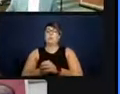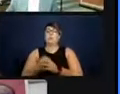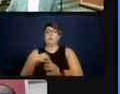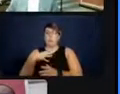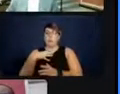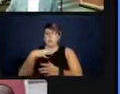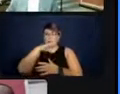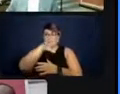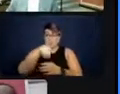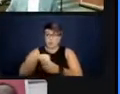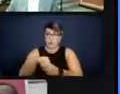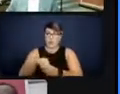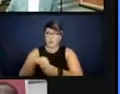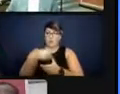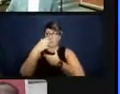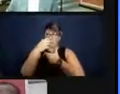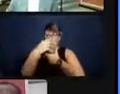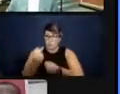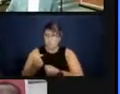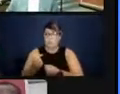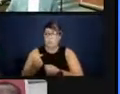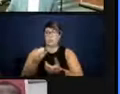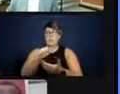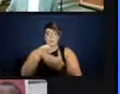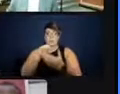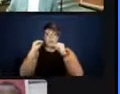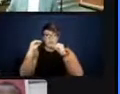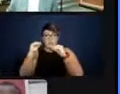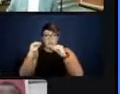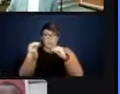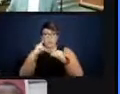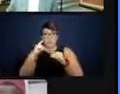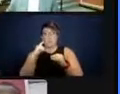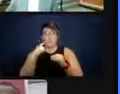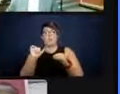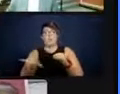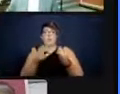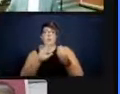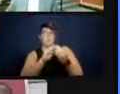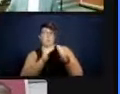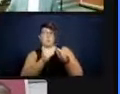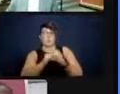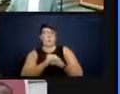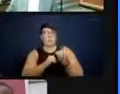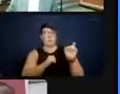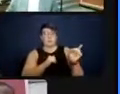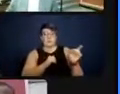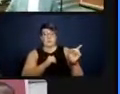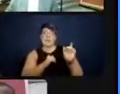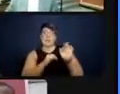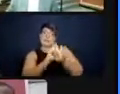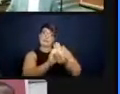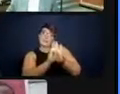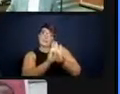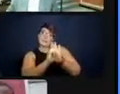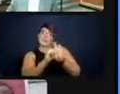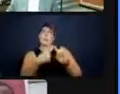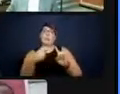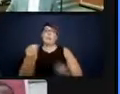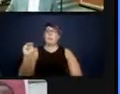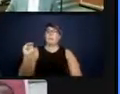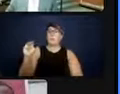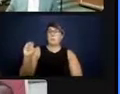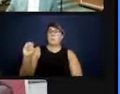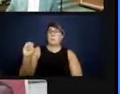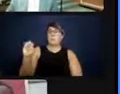tunatarajia kuhakikisha kuwa wanafunzi wetu wanahusishwa vilivyo katika kila hatua. Na